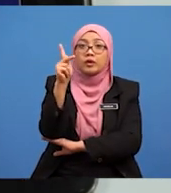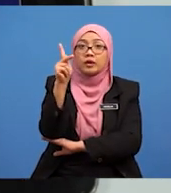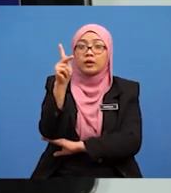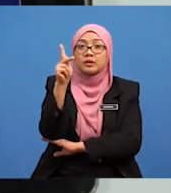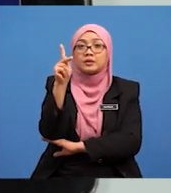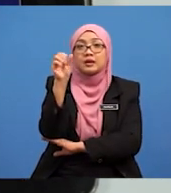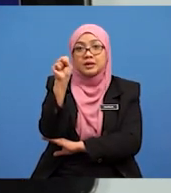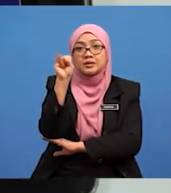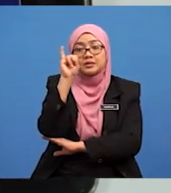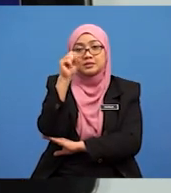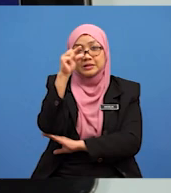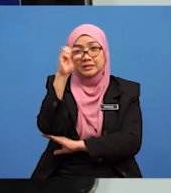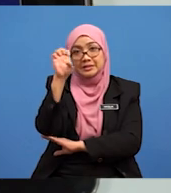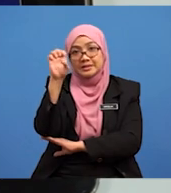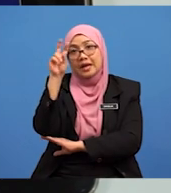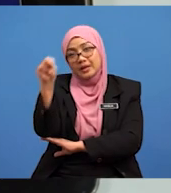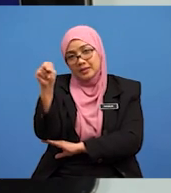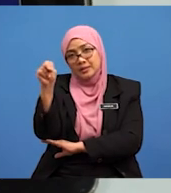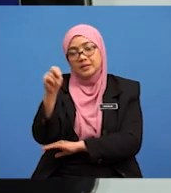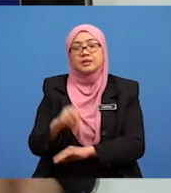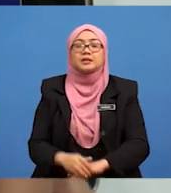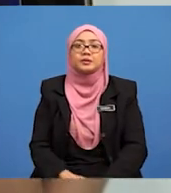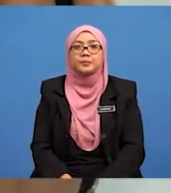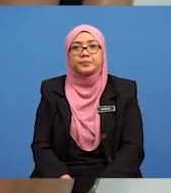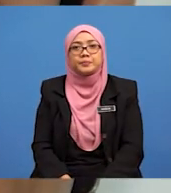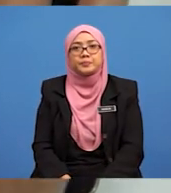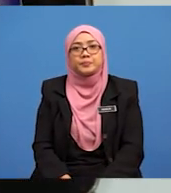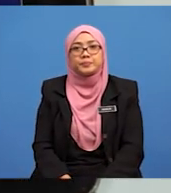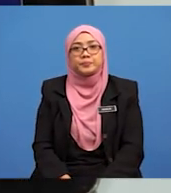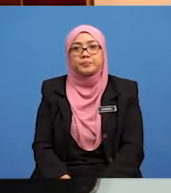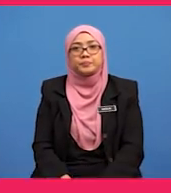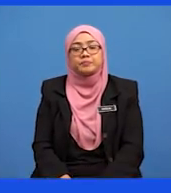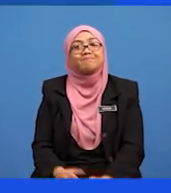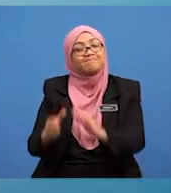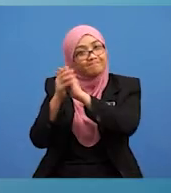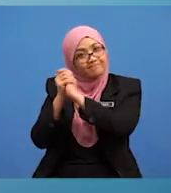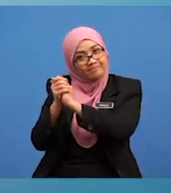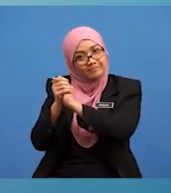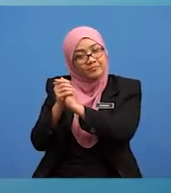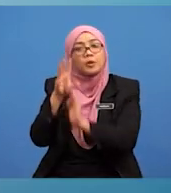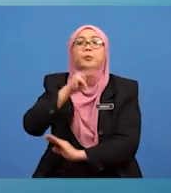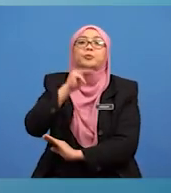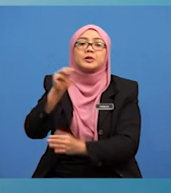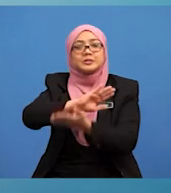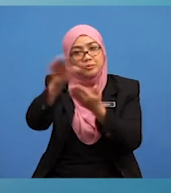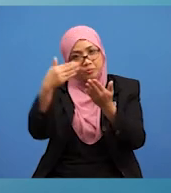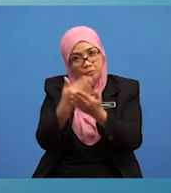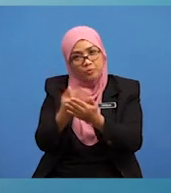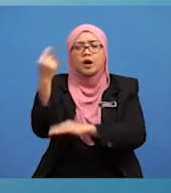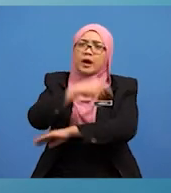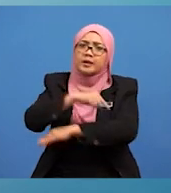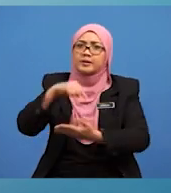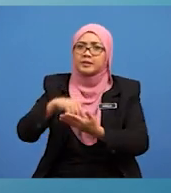oksigen. Tahniah murid-murid semua. Hari